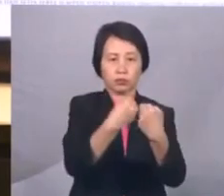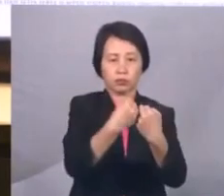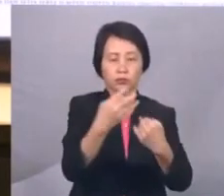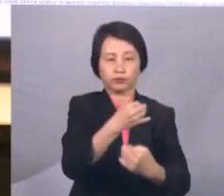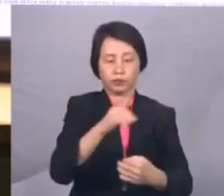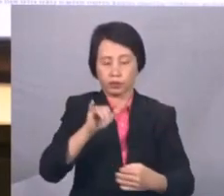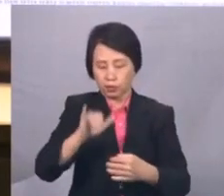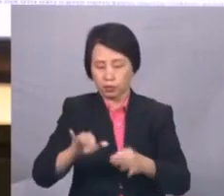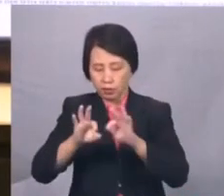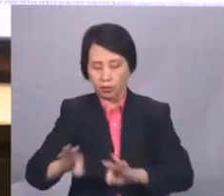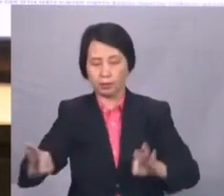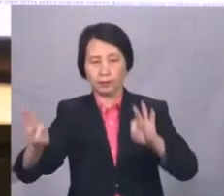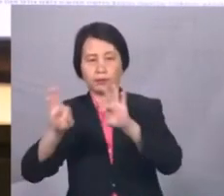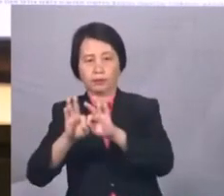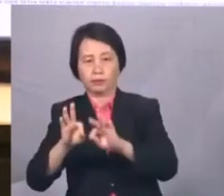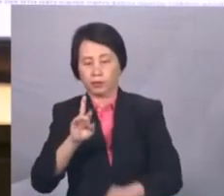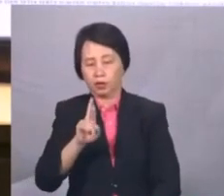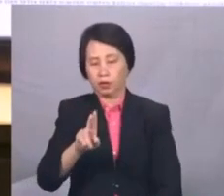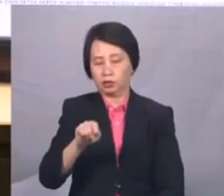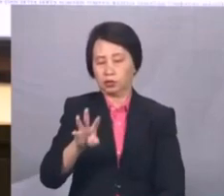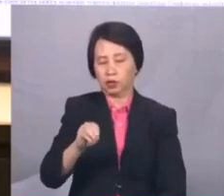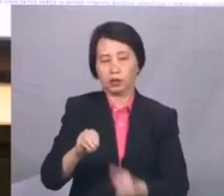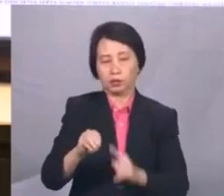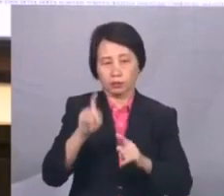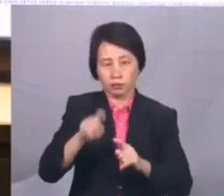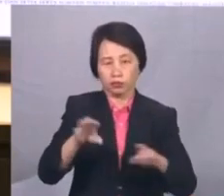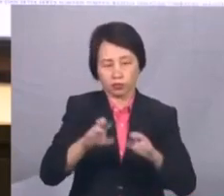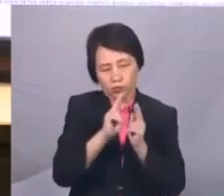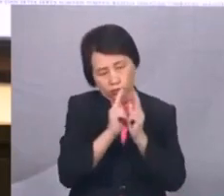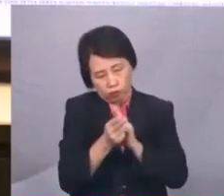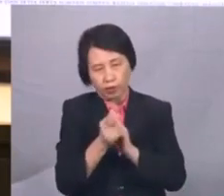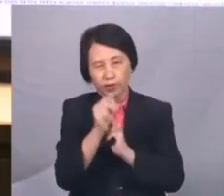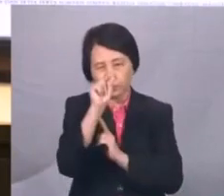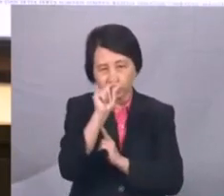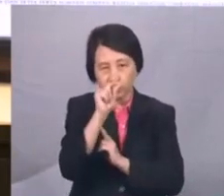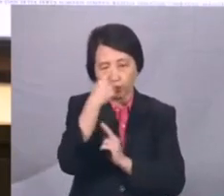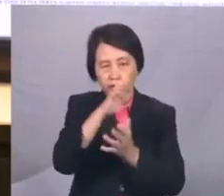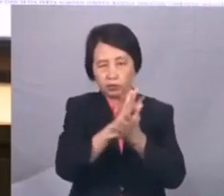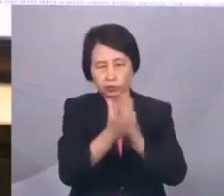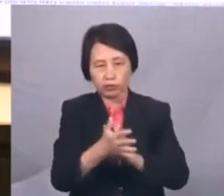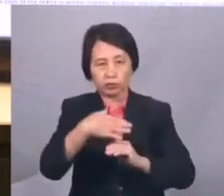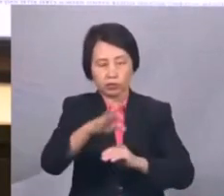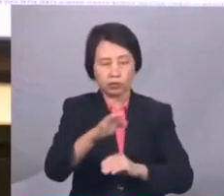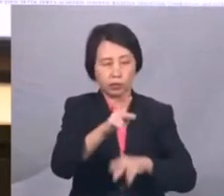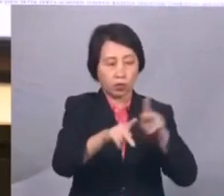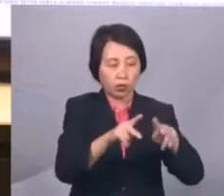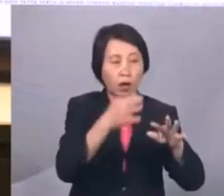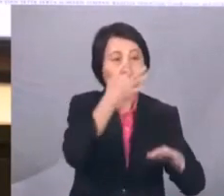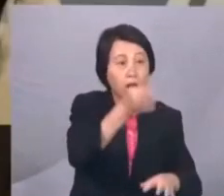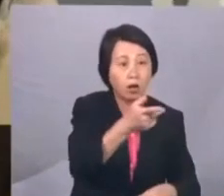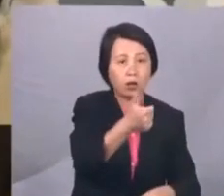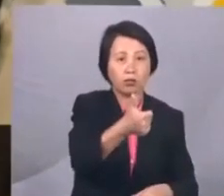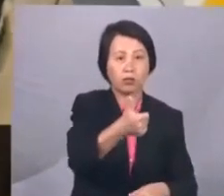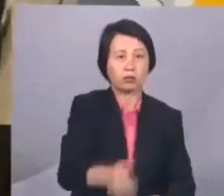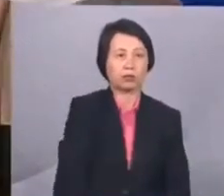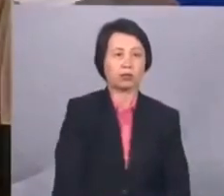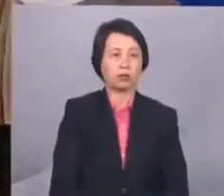dan yang penting selagi arti m harus membuat perubahan sedikit ah untuk menjadi kayanya lebih menarik